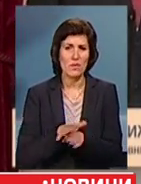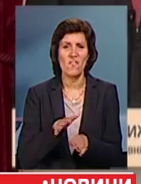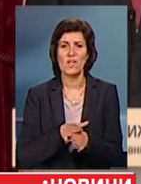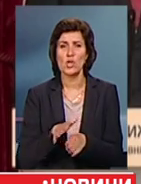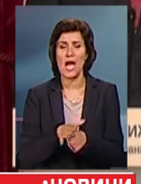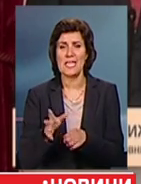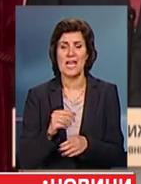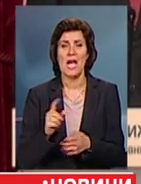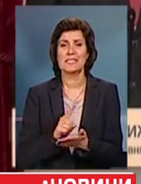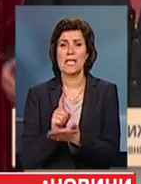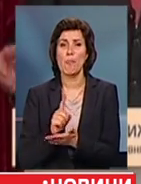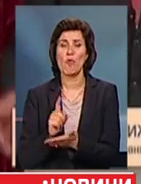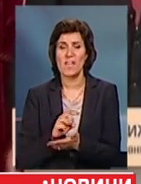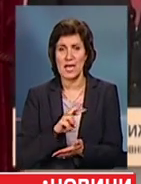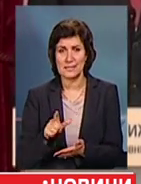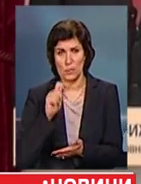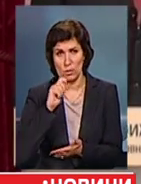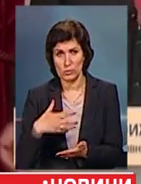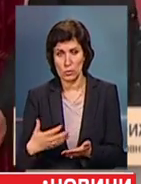стороною взятих на себе зобов'язань, ми